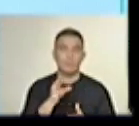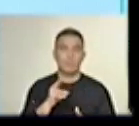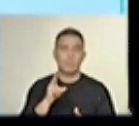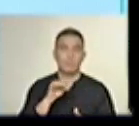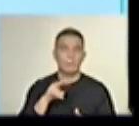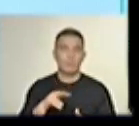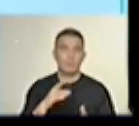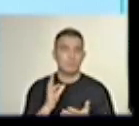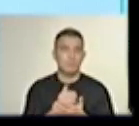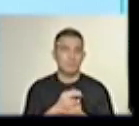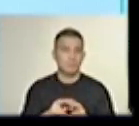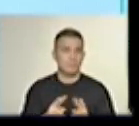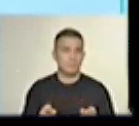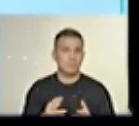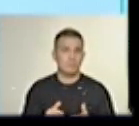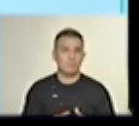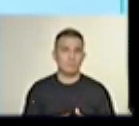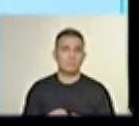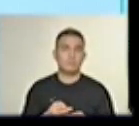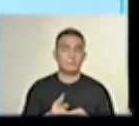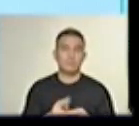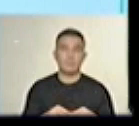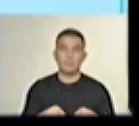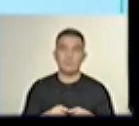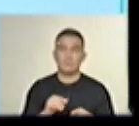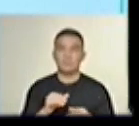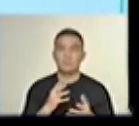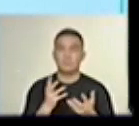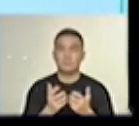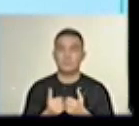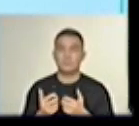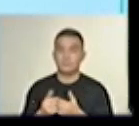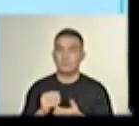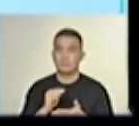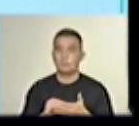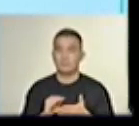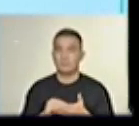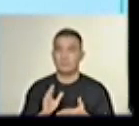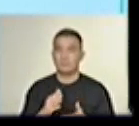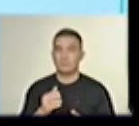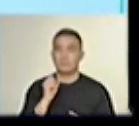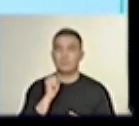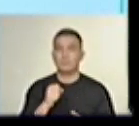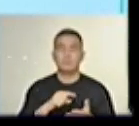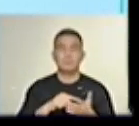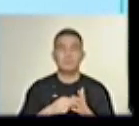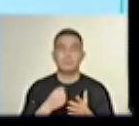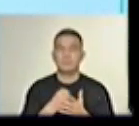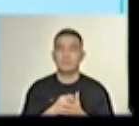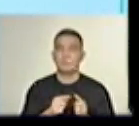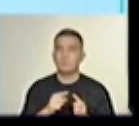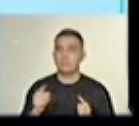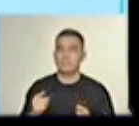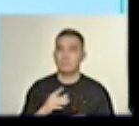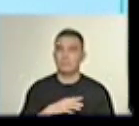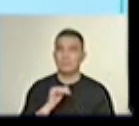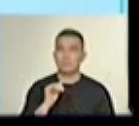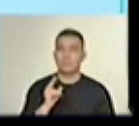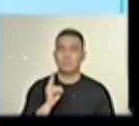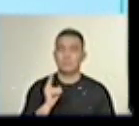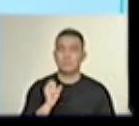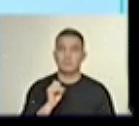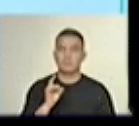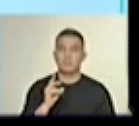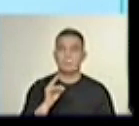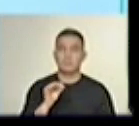bilan bir xil. Shunday ekan, yechishni boshlaymiz. A nuqtagacha bo'lgan masofa uning koordinatasi